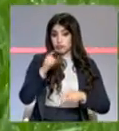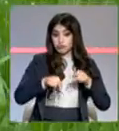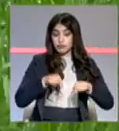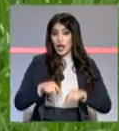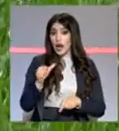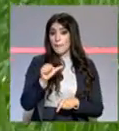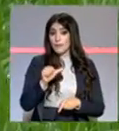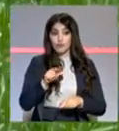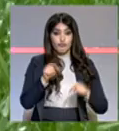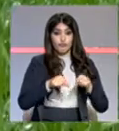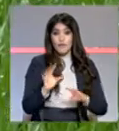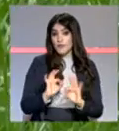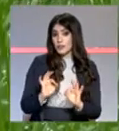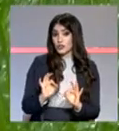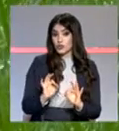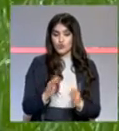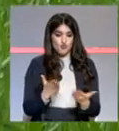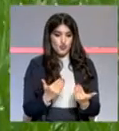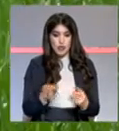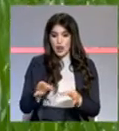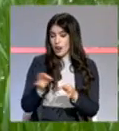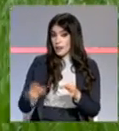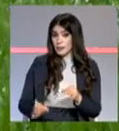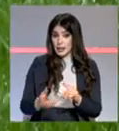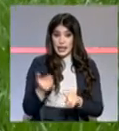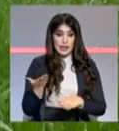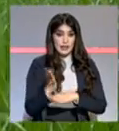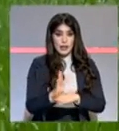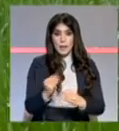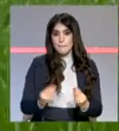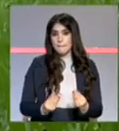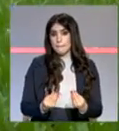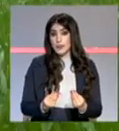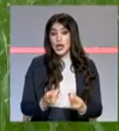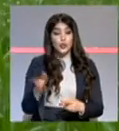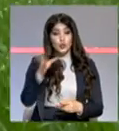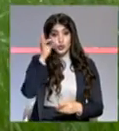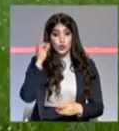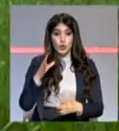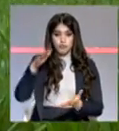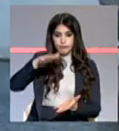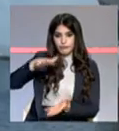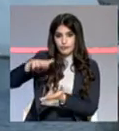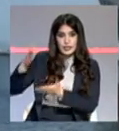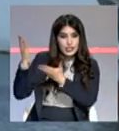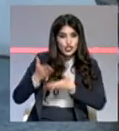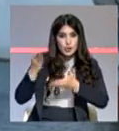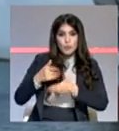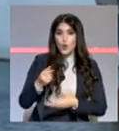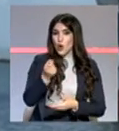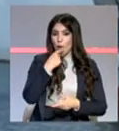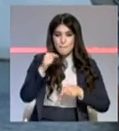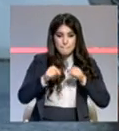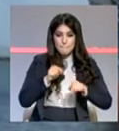توفر لامونيتر هذا الارتياح، منتظرا الحلول التي جاءت من خارج البلاد، حيث وصلت الاكياس المستورده من هذه الماده